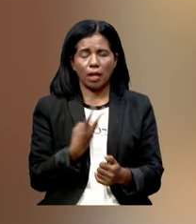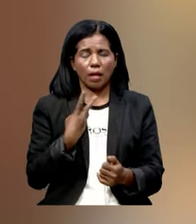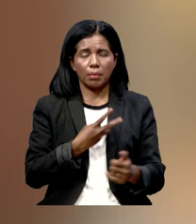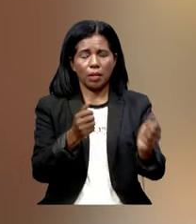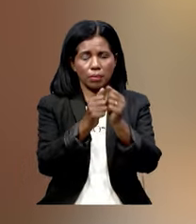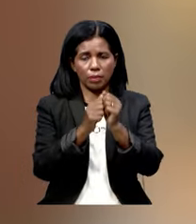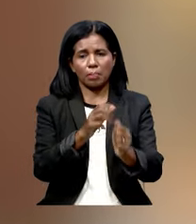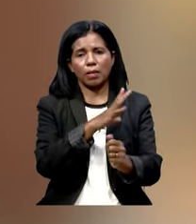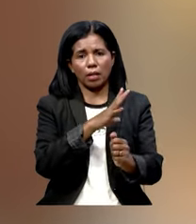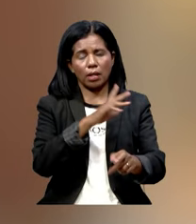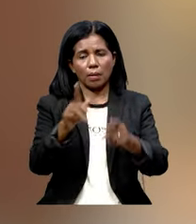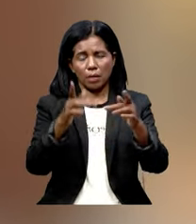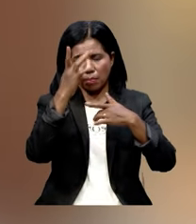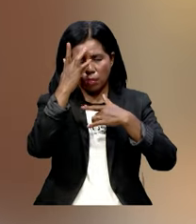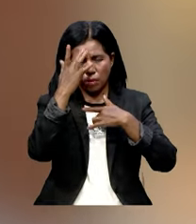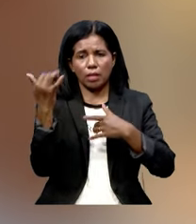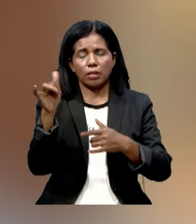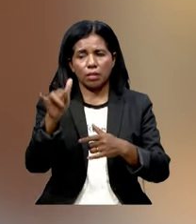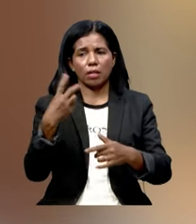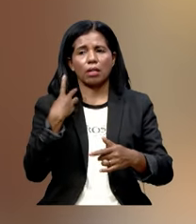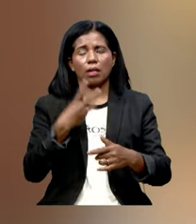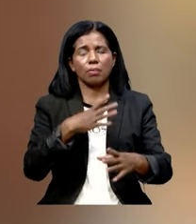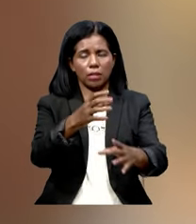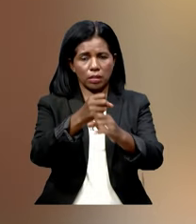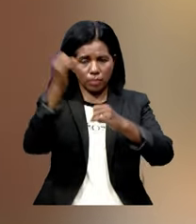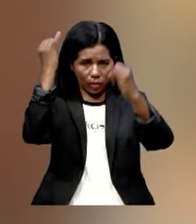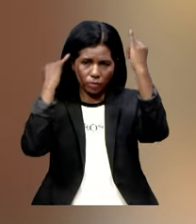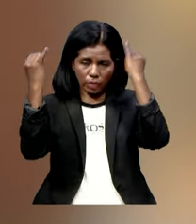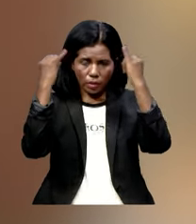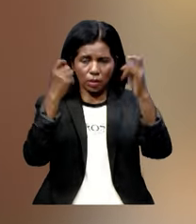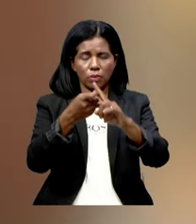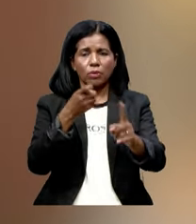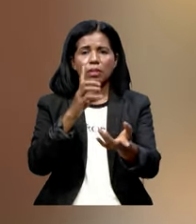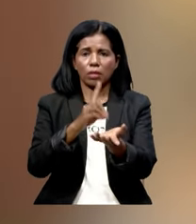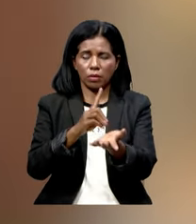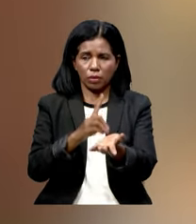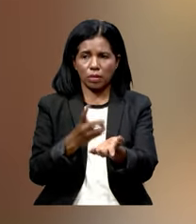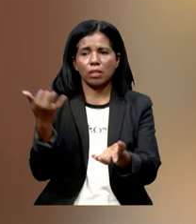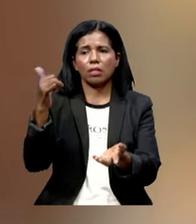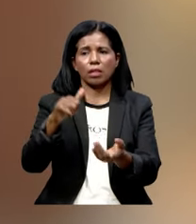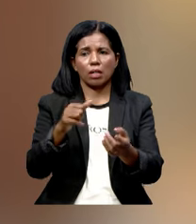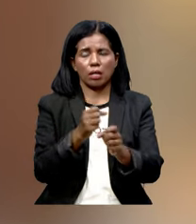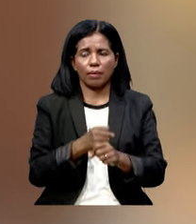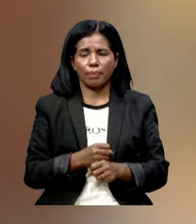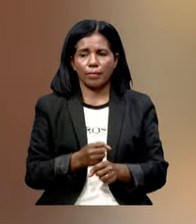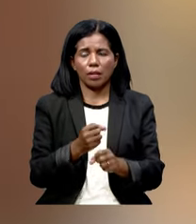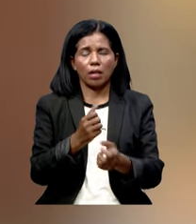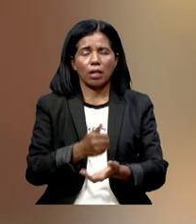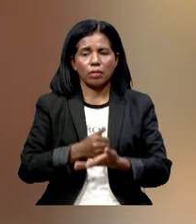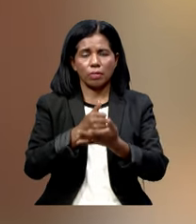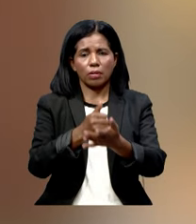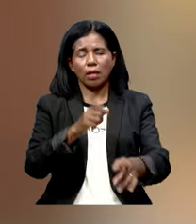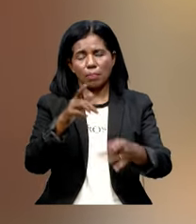tim paciente kami sini informasau si dokter sida nebe mak halo tratamento ba